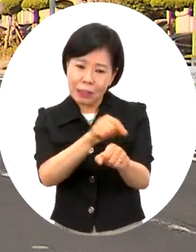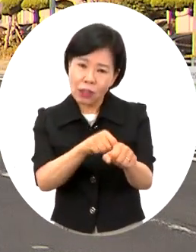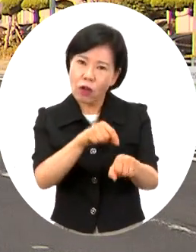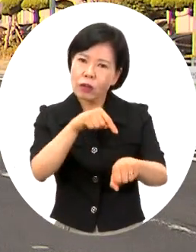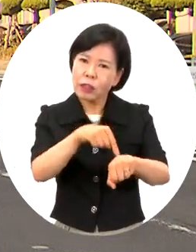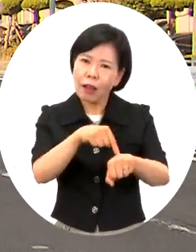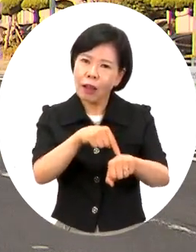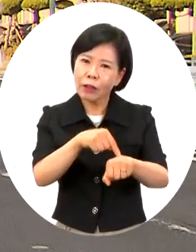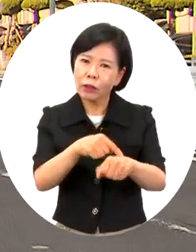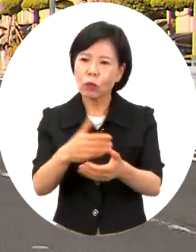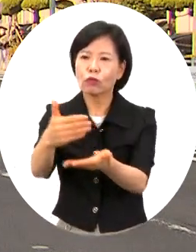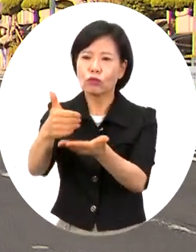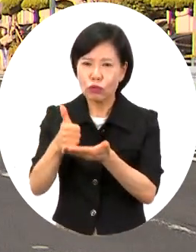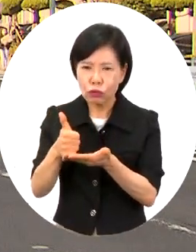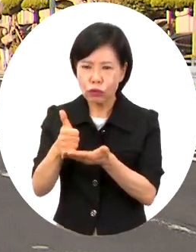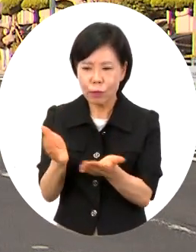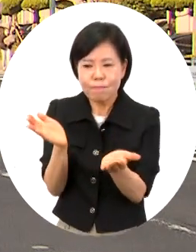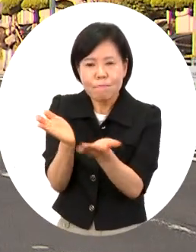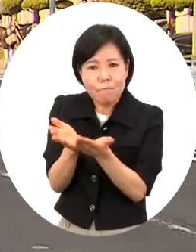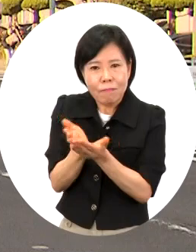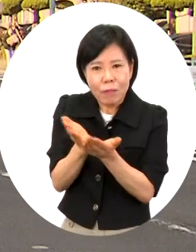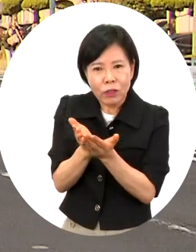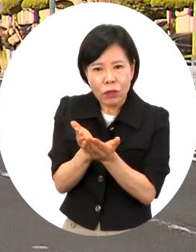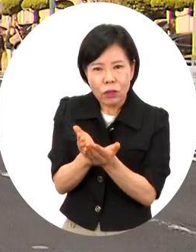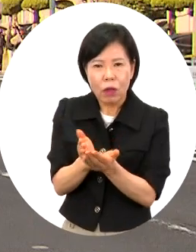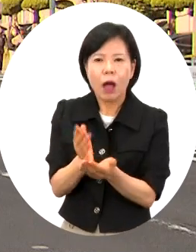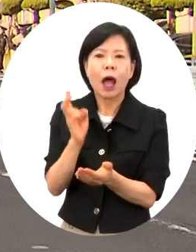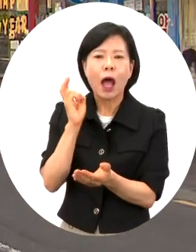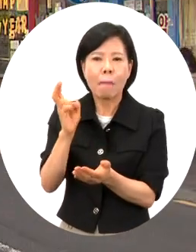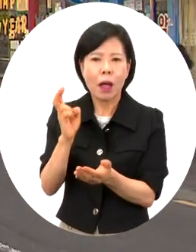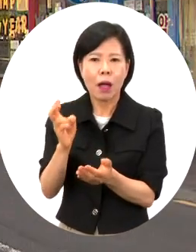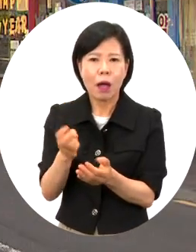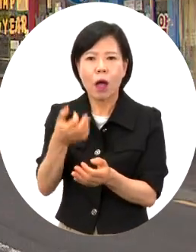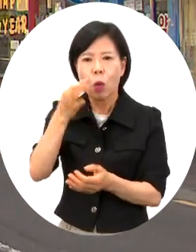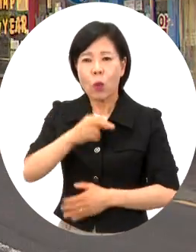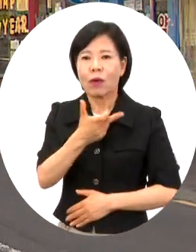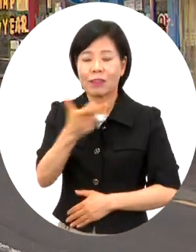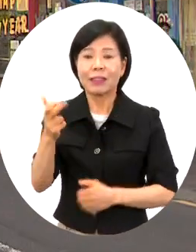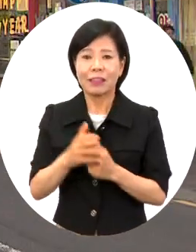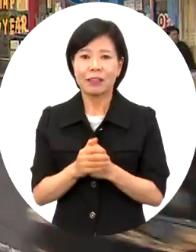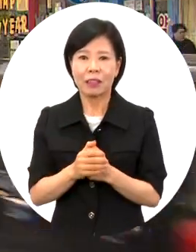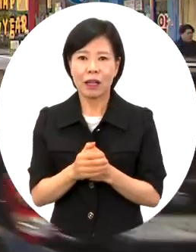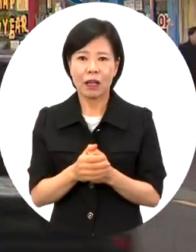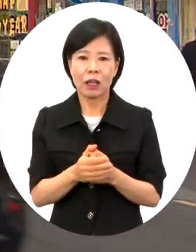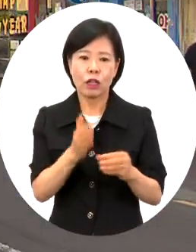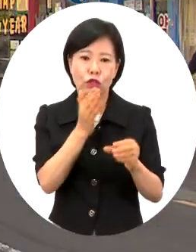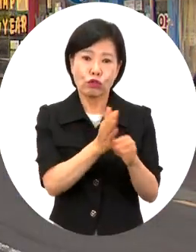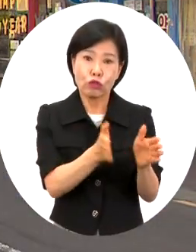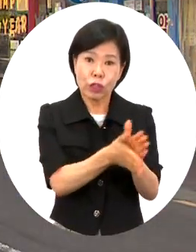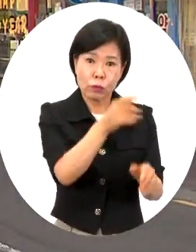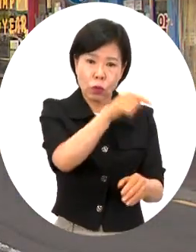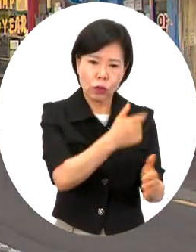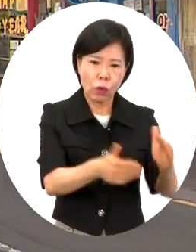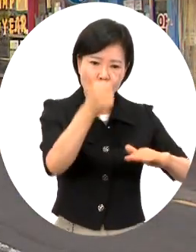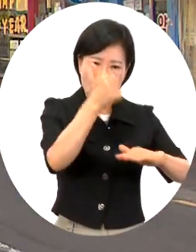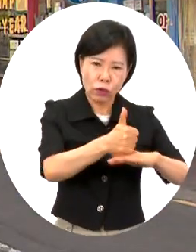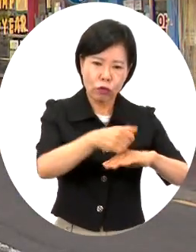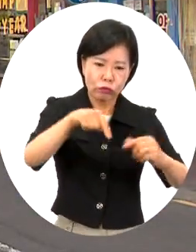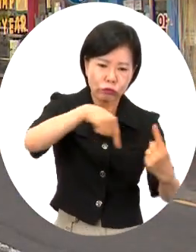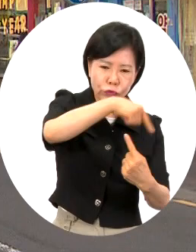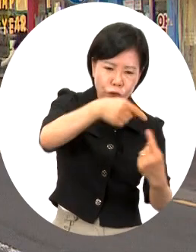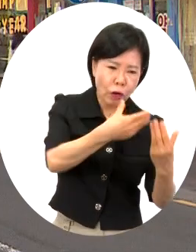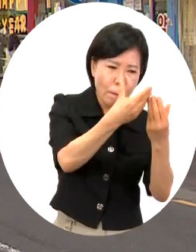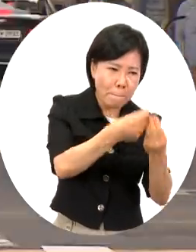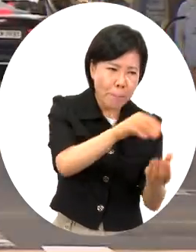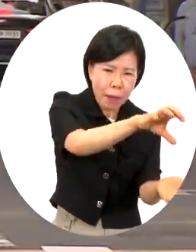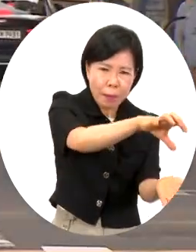특정 시간대와 특정 승객층의 수요에 더욱 효과적으로 대응할 수 있을 것으로 기대되는데요. 제주시 도심급행버스의 성공적 운영